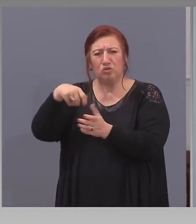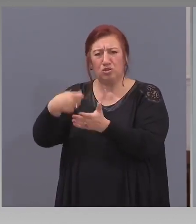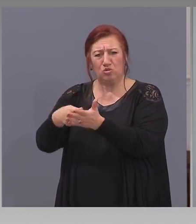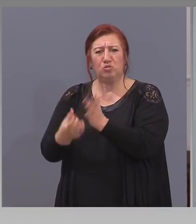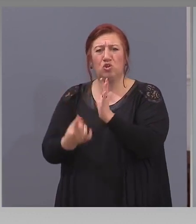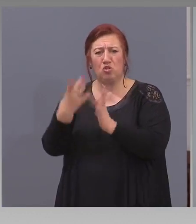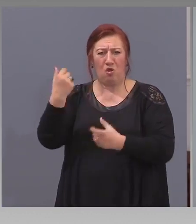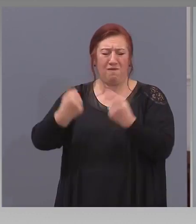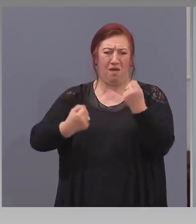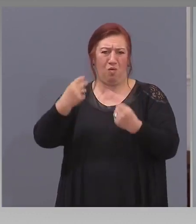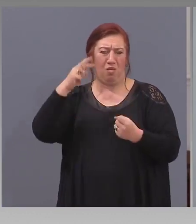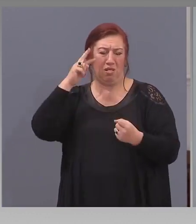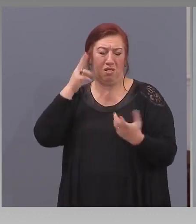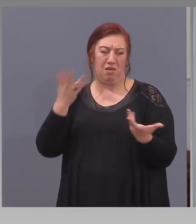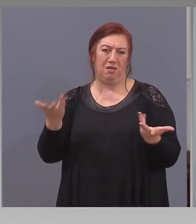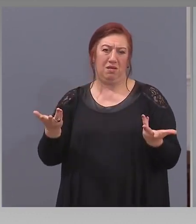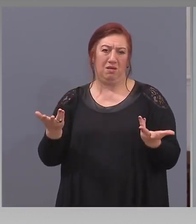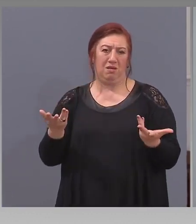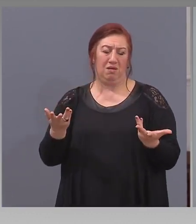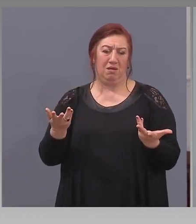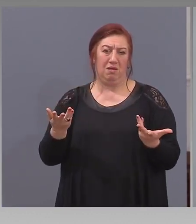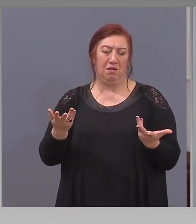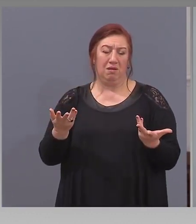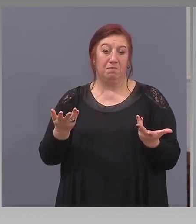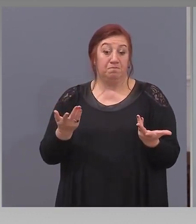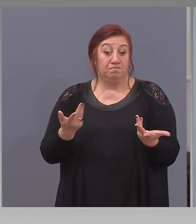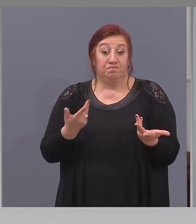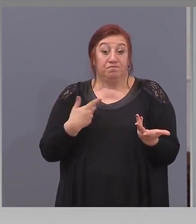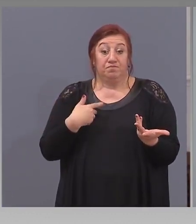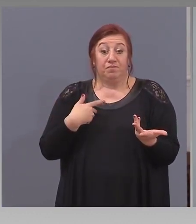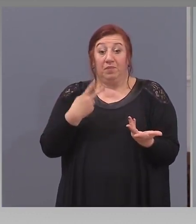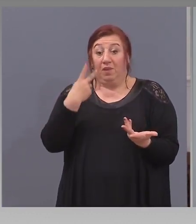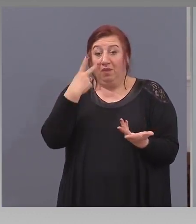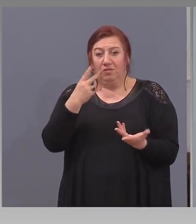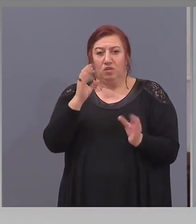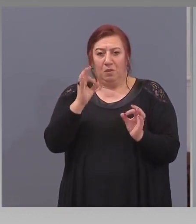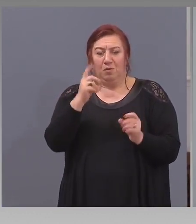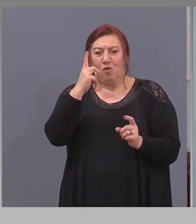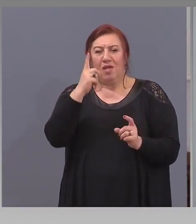Я им вижте парка. И кога? Колко струва един брониран мерцедес?